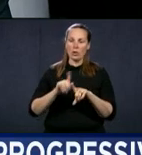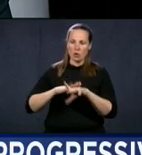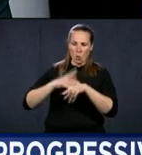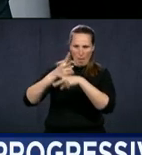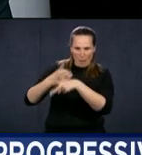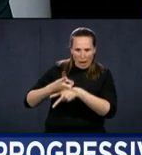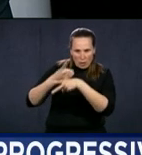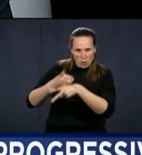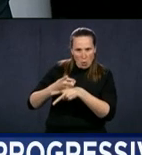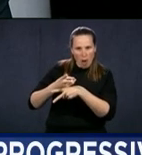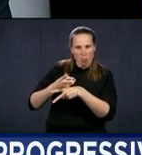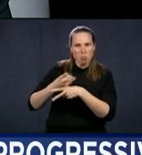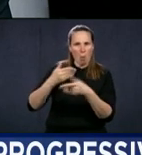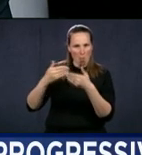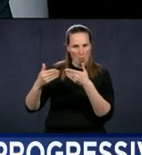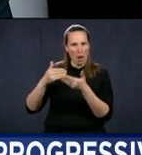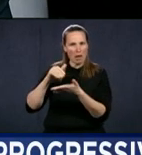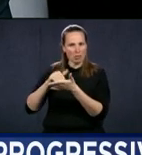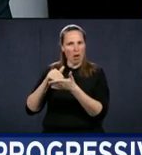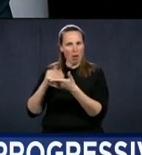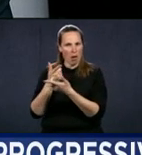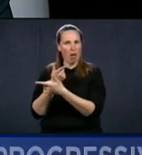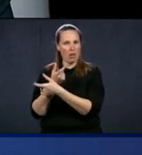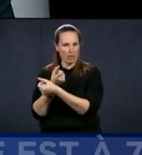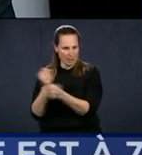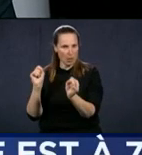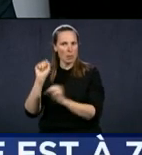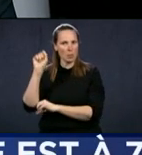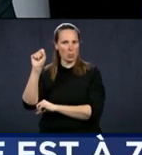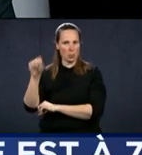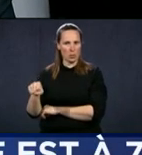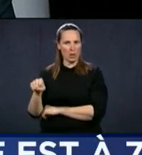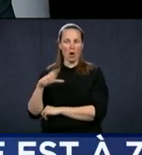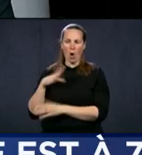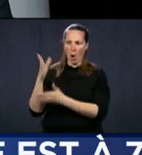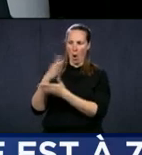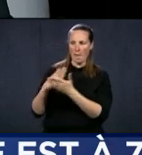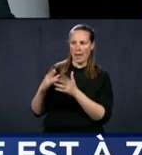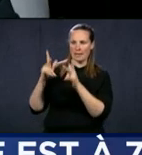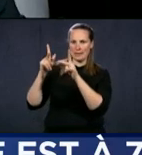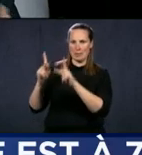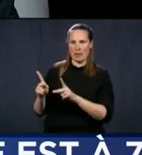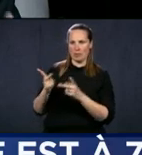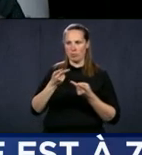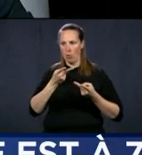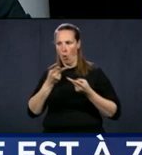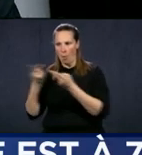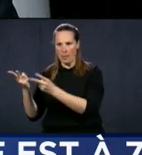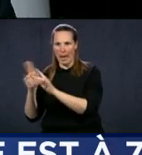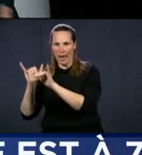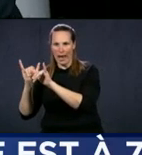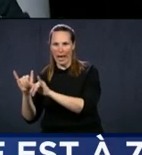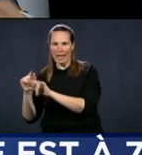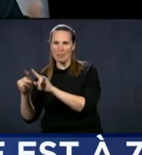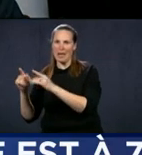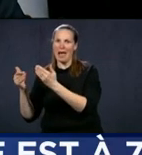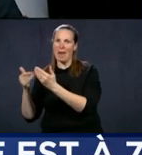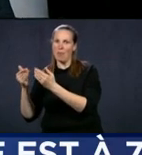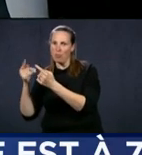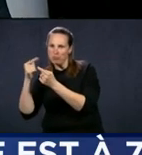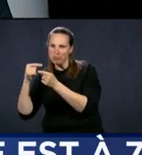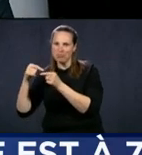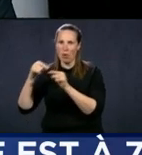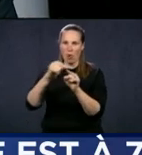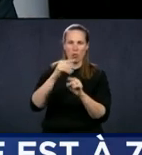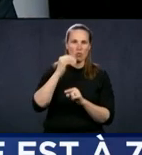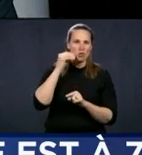la marge de manœuvre, si vous me permettez. Certaines personnes étant hospitalisées encore, qui pourraient ne pas être hospitalisées, mais qu'il faut qu'on